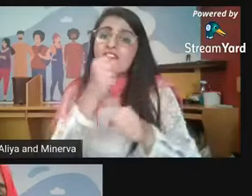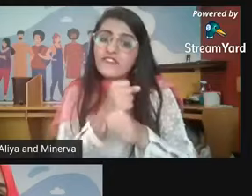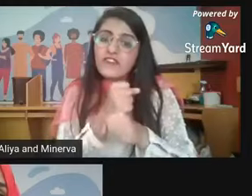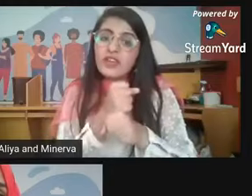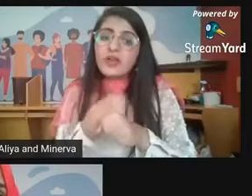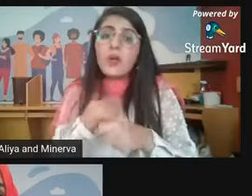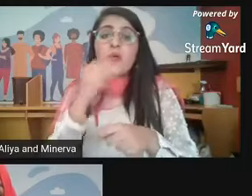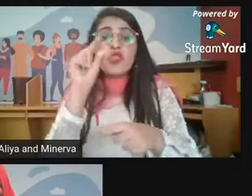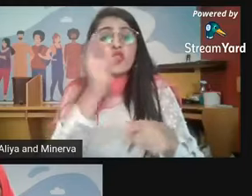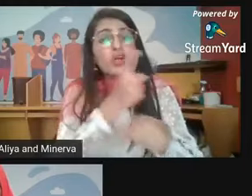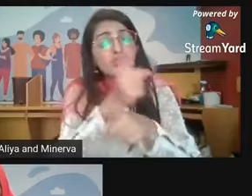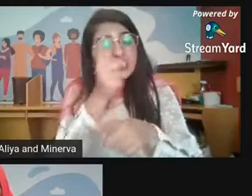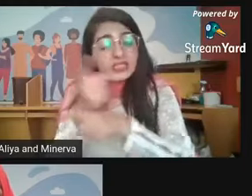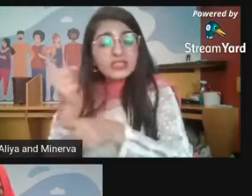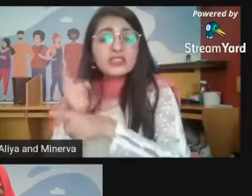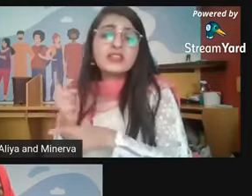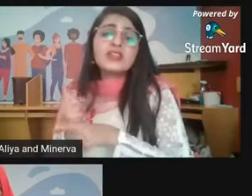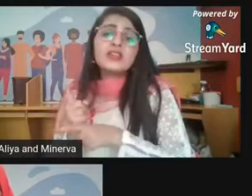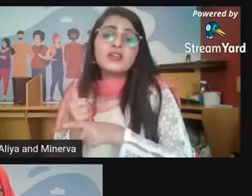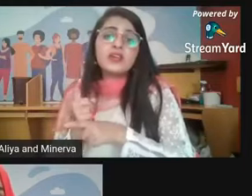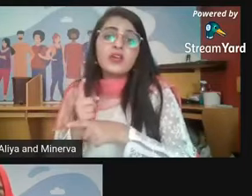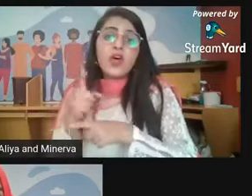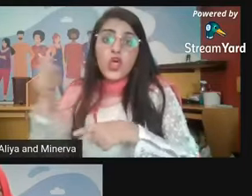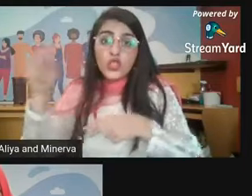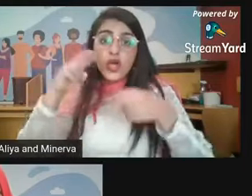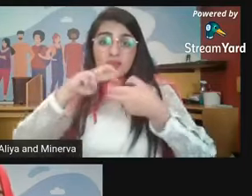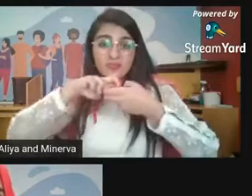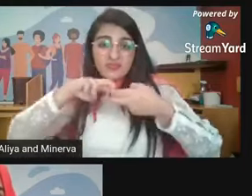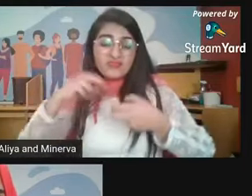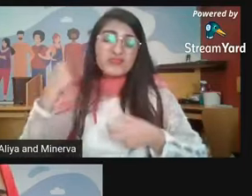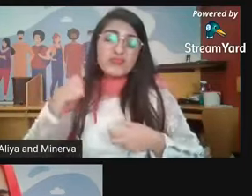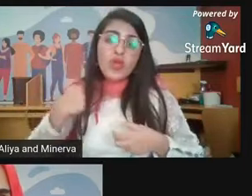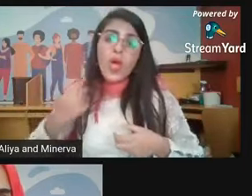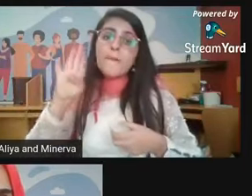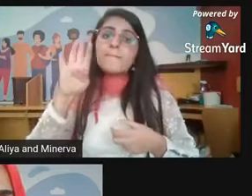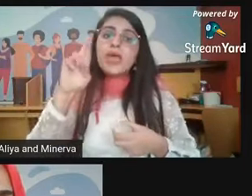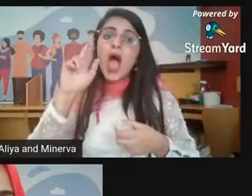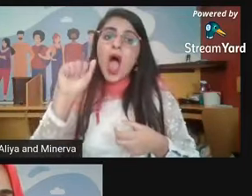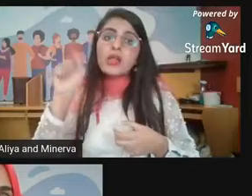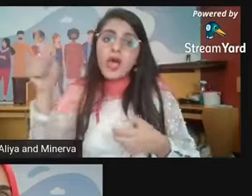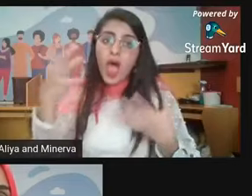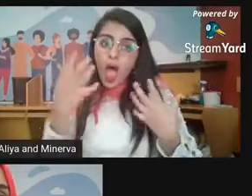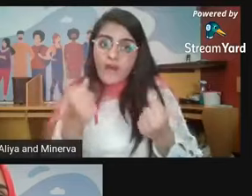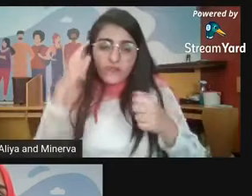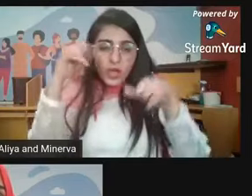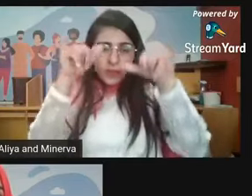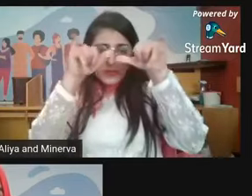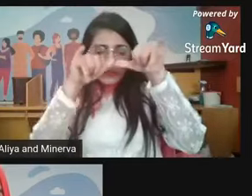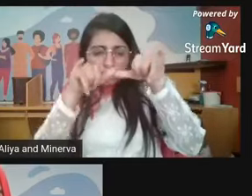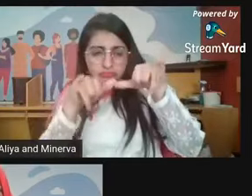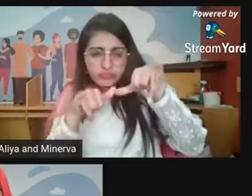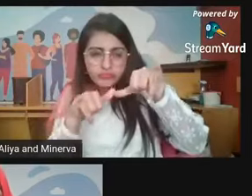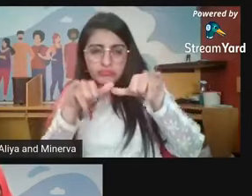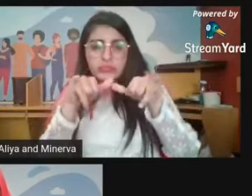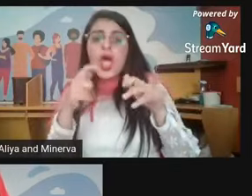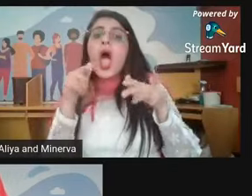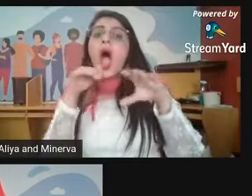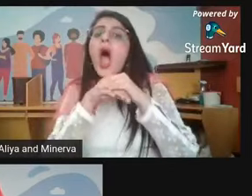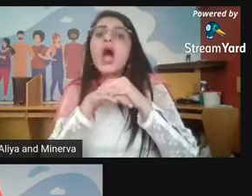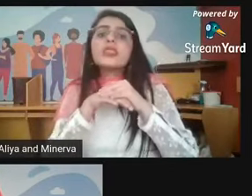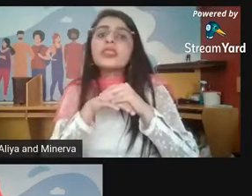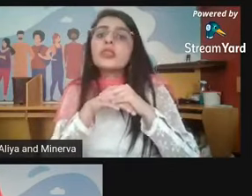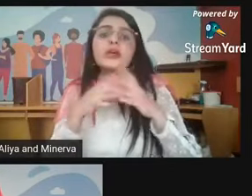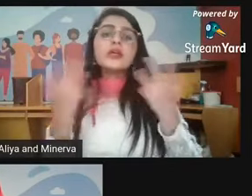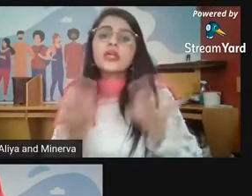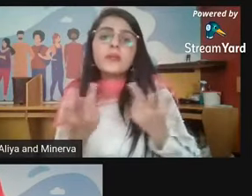एक्चुअली a very special design bra available in the market. So usme bhi ye hai ki